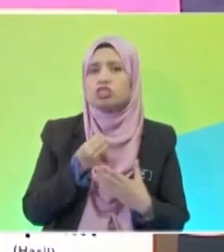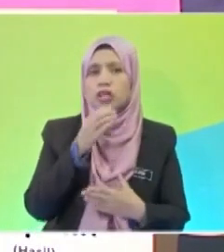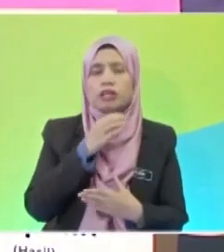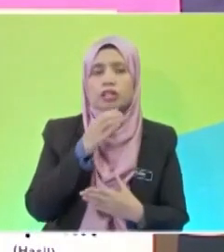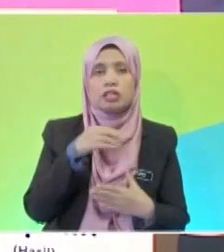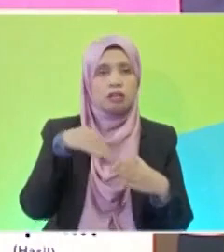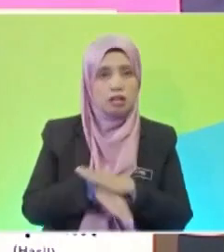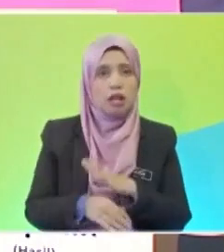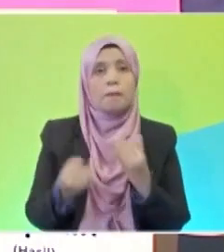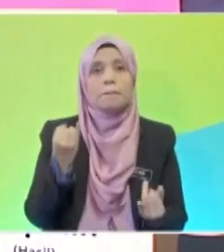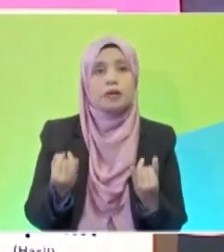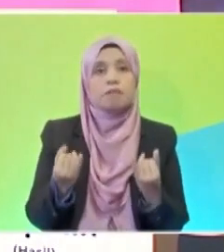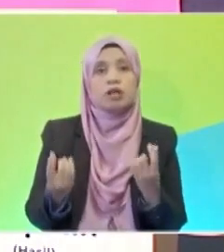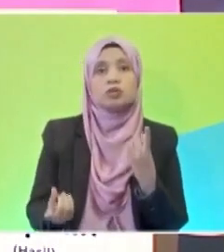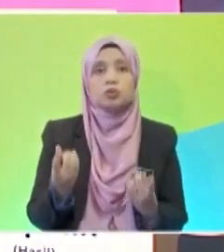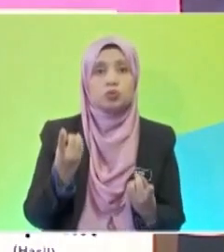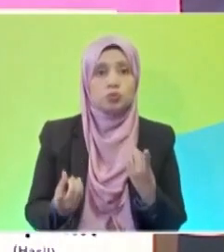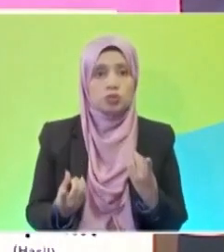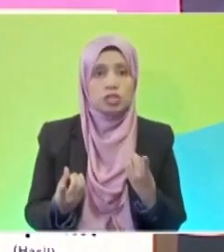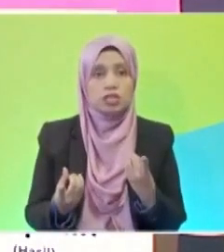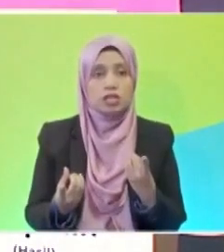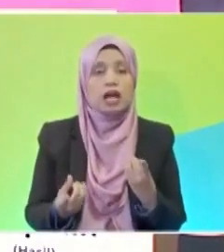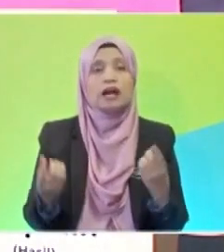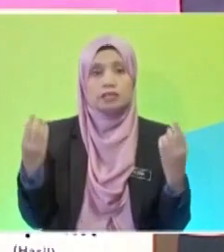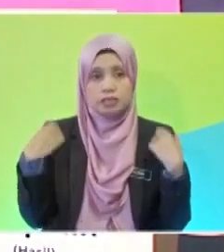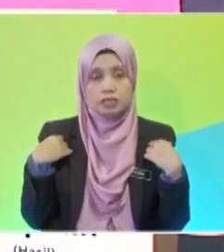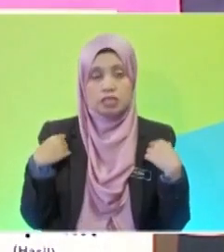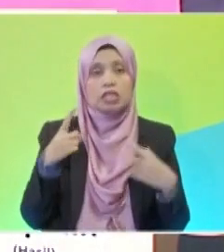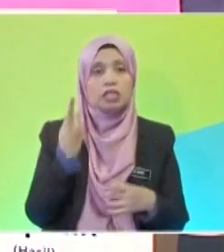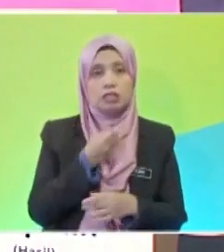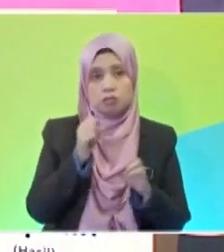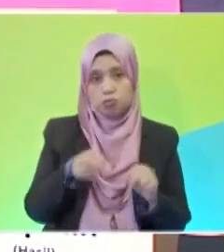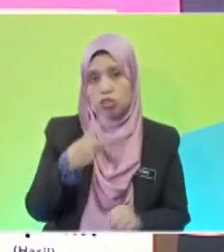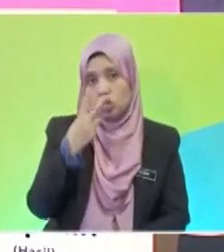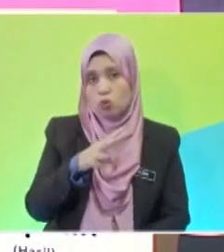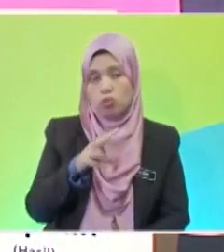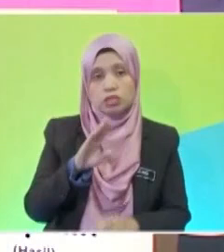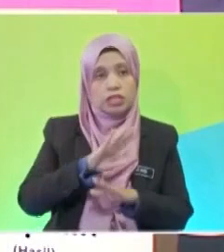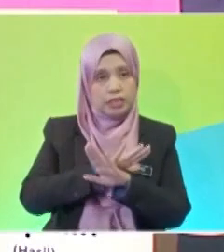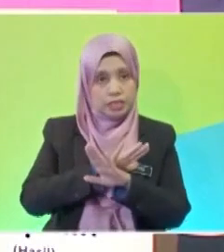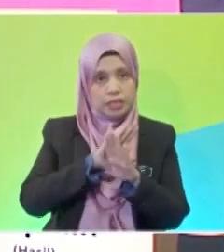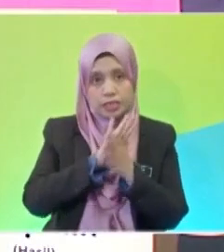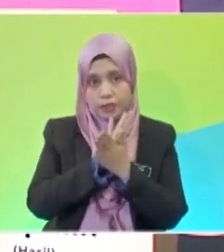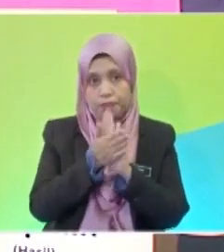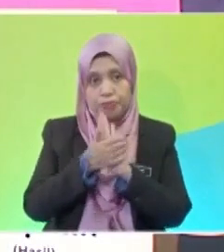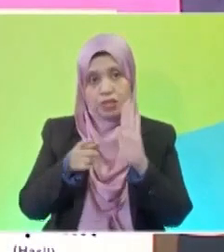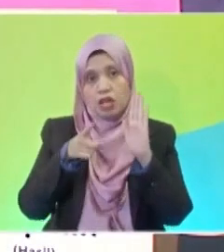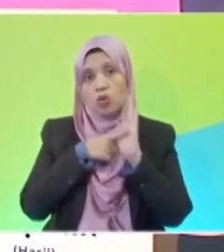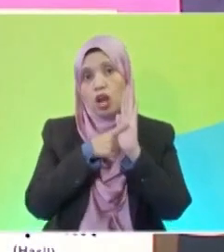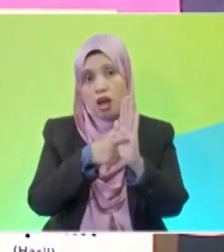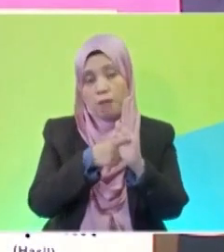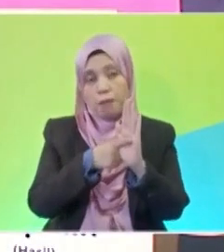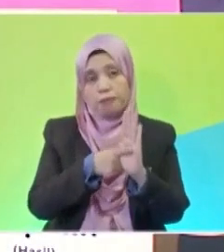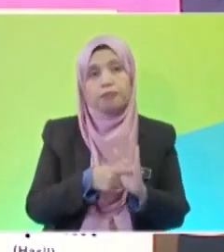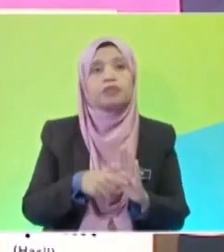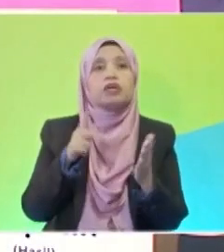juga ada. Kalau ada, itu adalah yang dia kumpul daripada tahun-tahun sebelum ini. Jadi awak tolak dulu. Okey, cikgu dah buat pengiraan